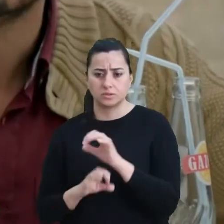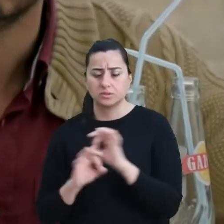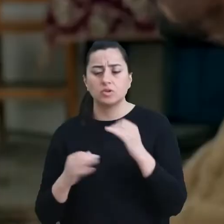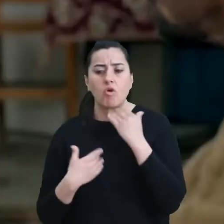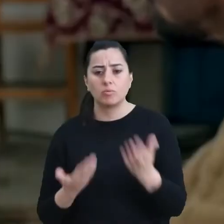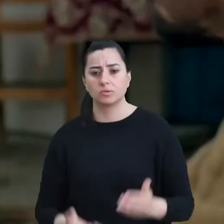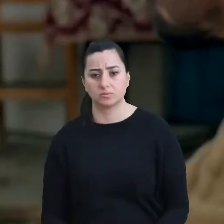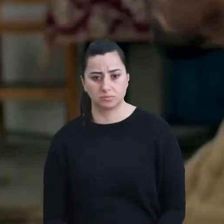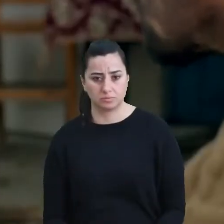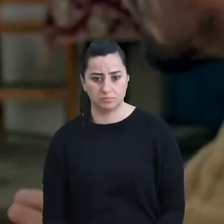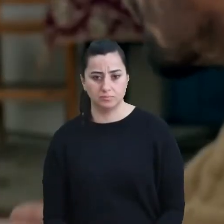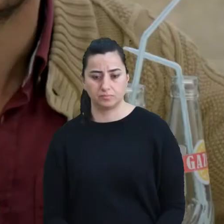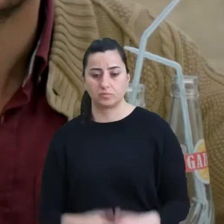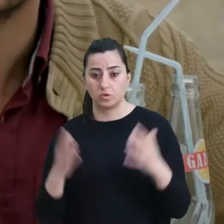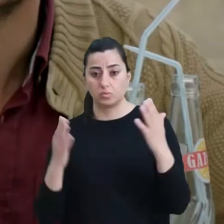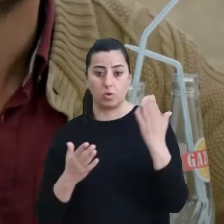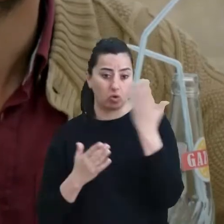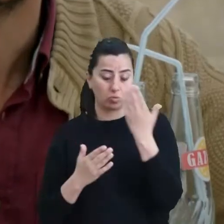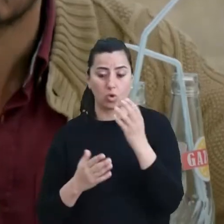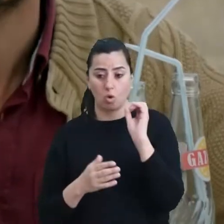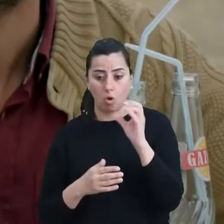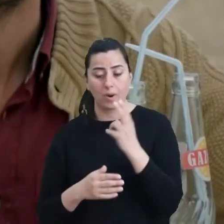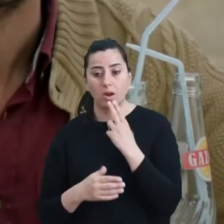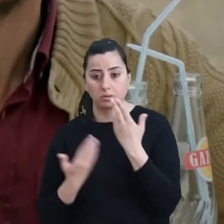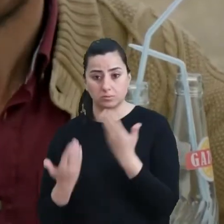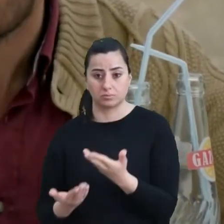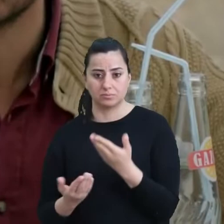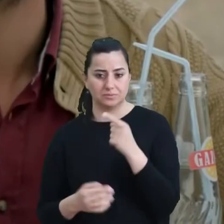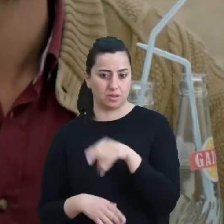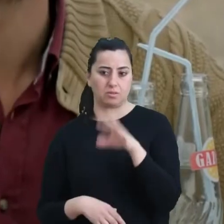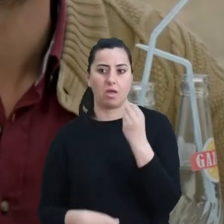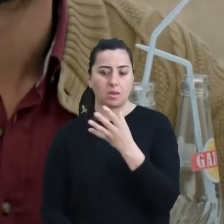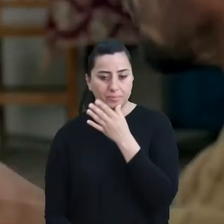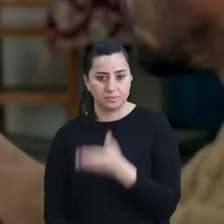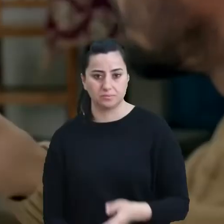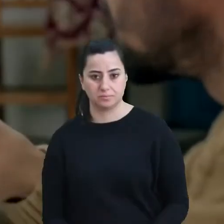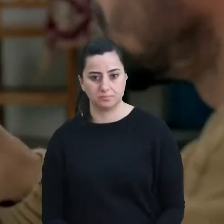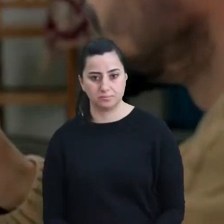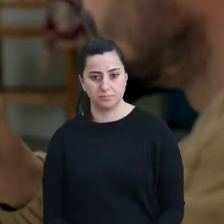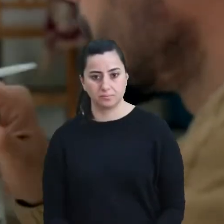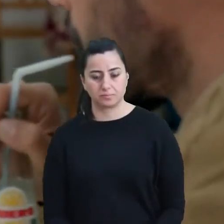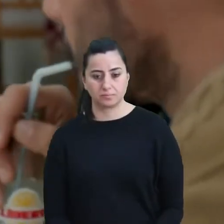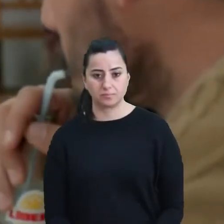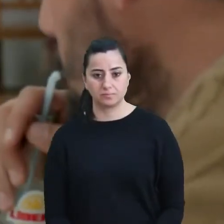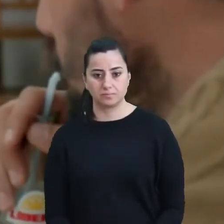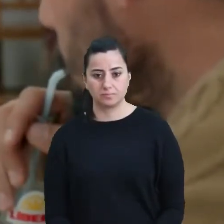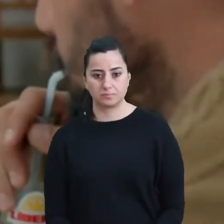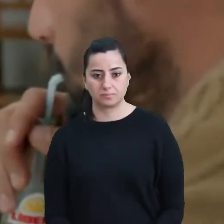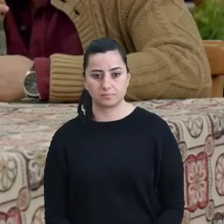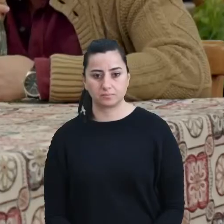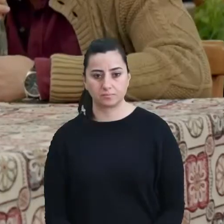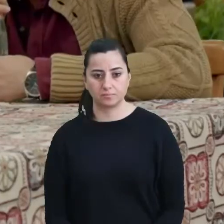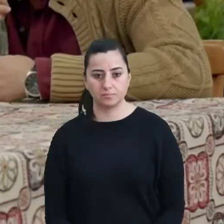olur mu bu işle? Koskoca okumuş öğretmen hanımsın. Senden iyisini mi bulacağız biz? Zümrüt kaşlarını kaldırıp